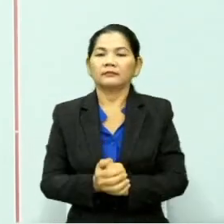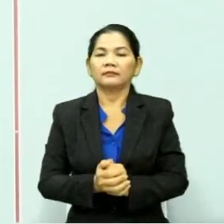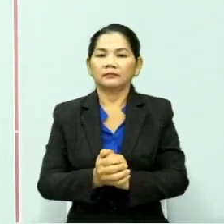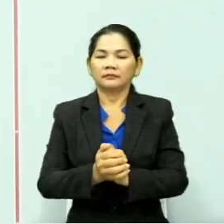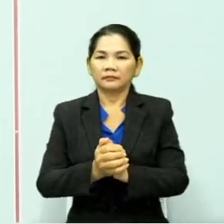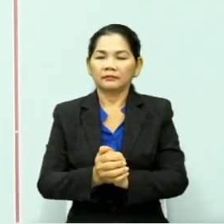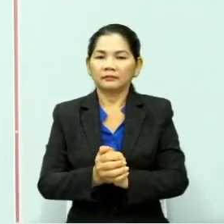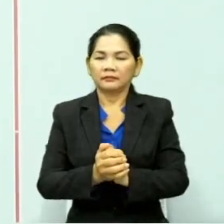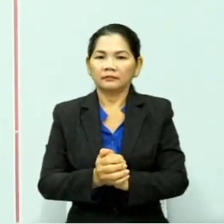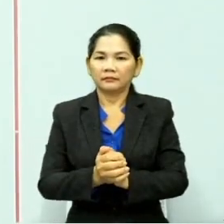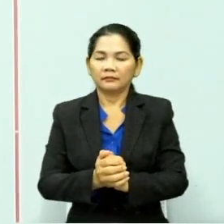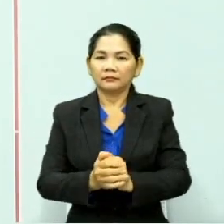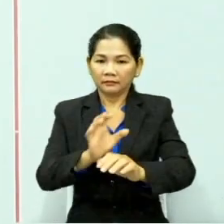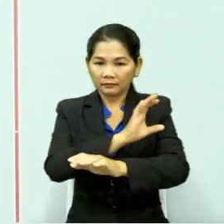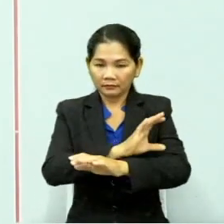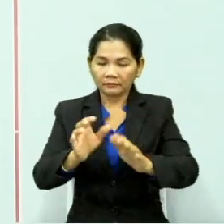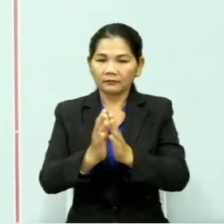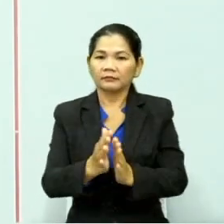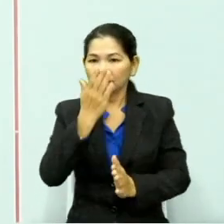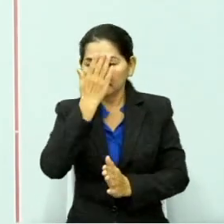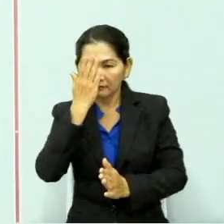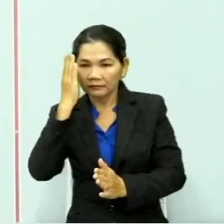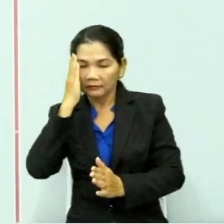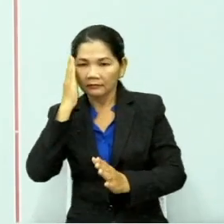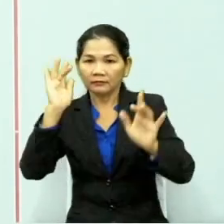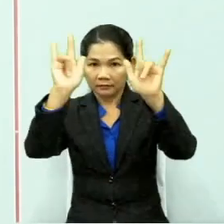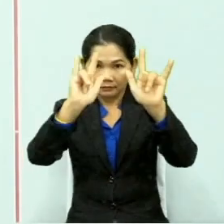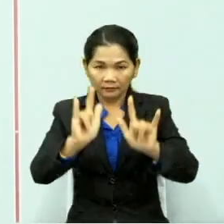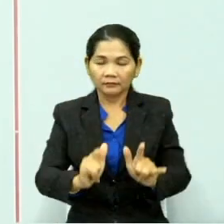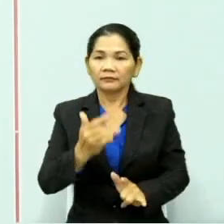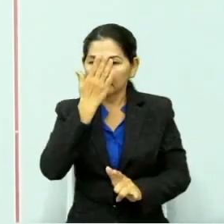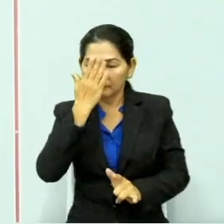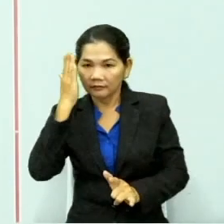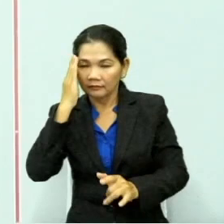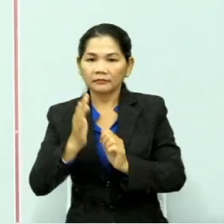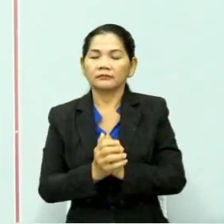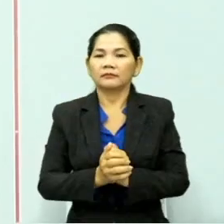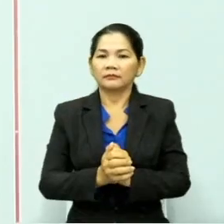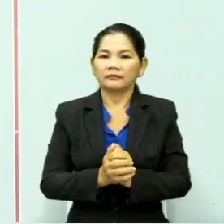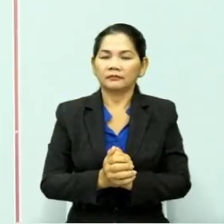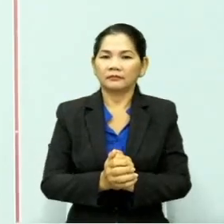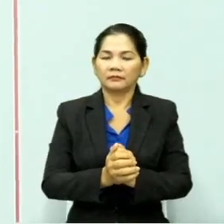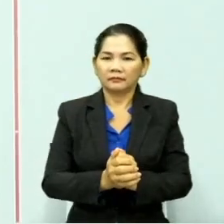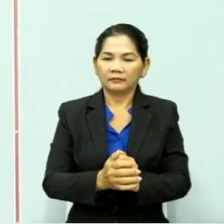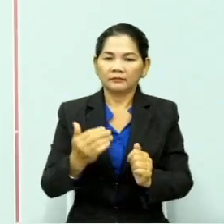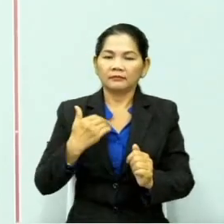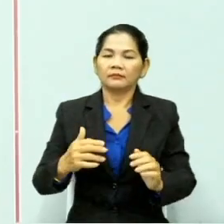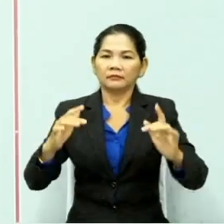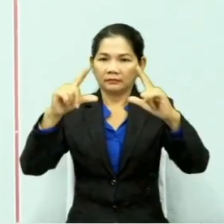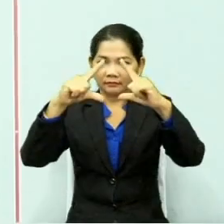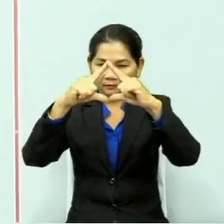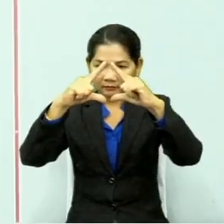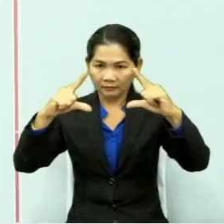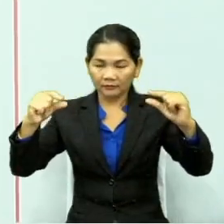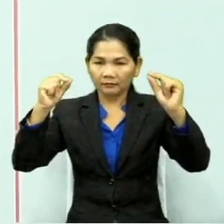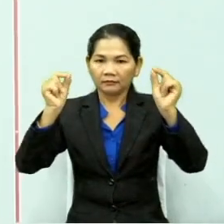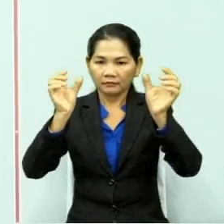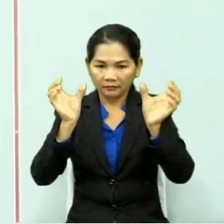ba con ba yuan lo bon tì sầy